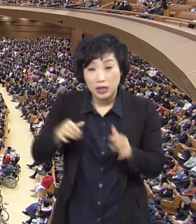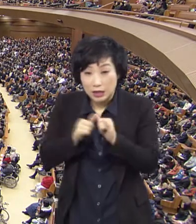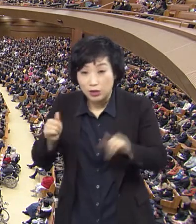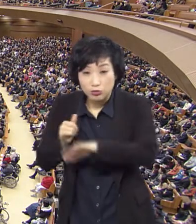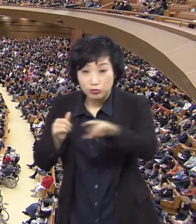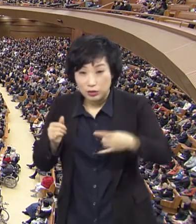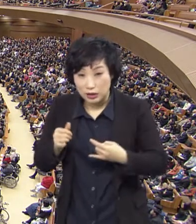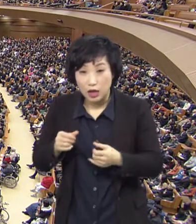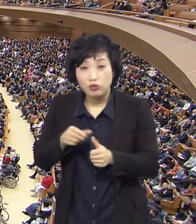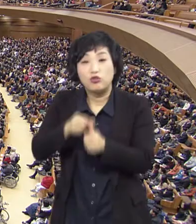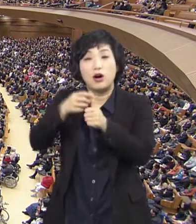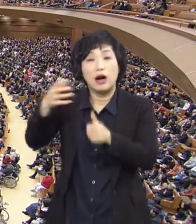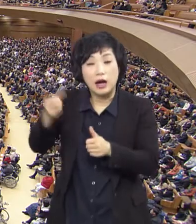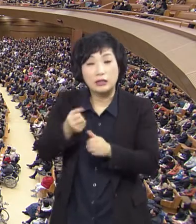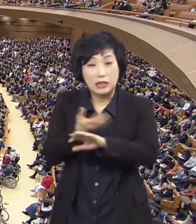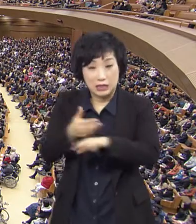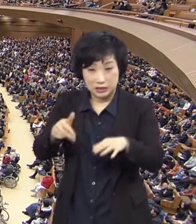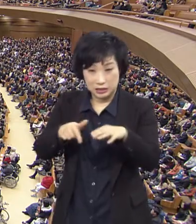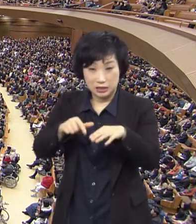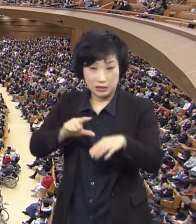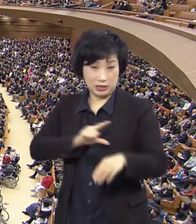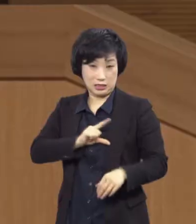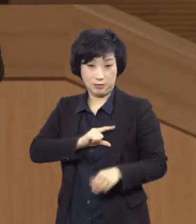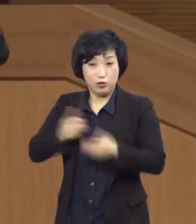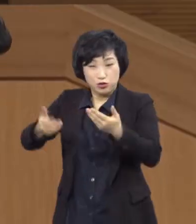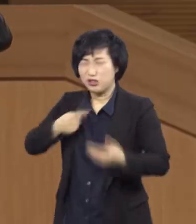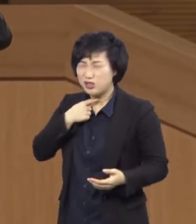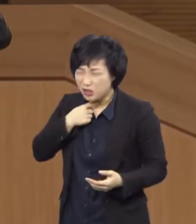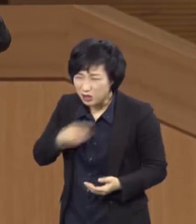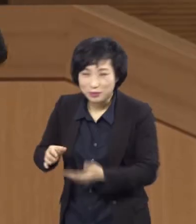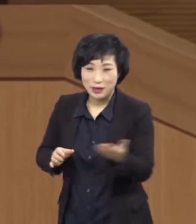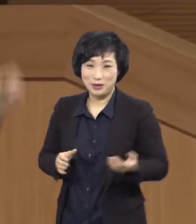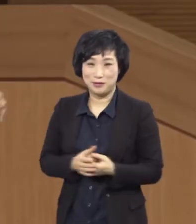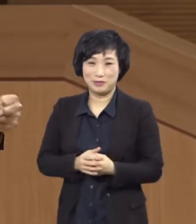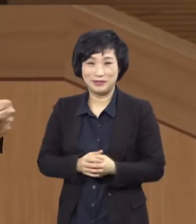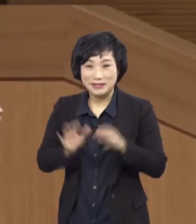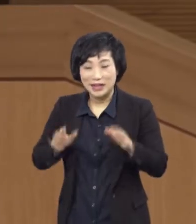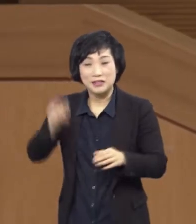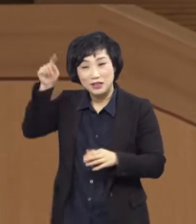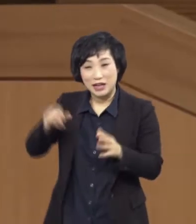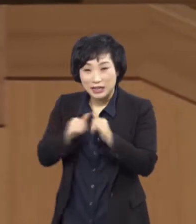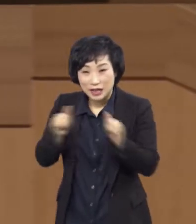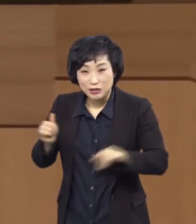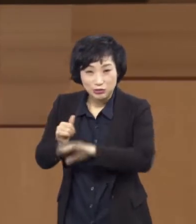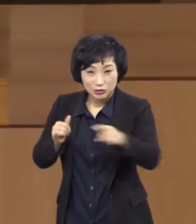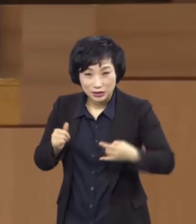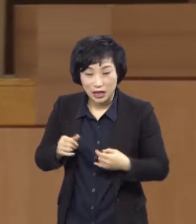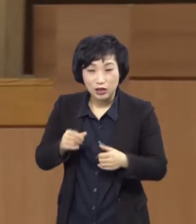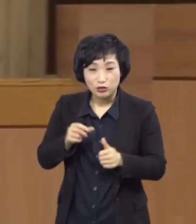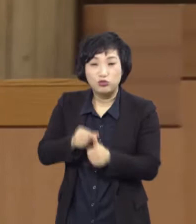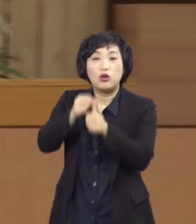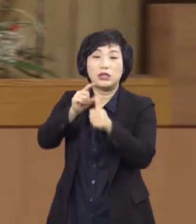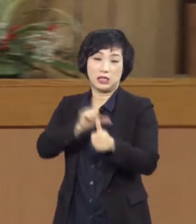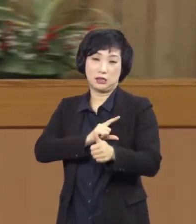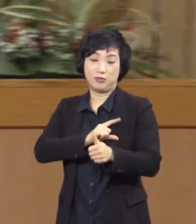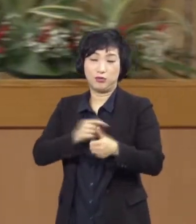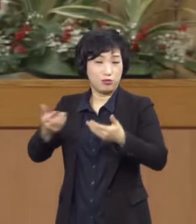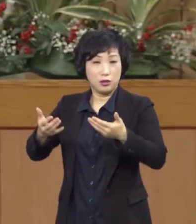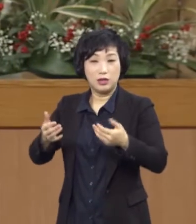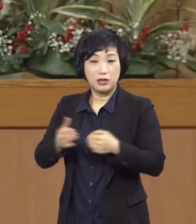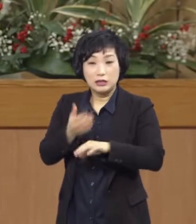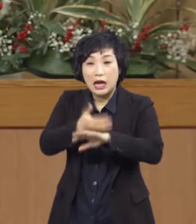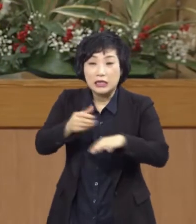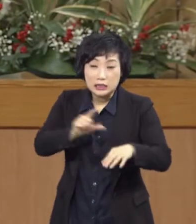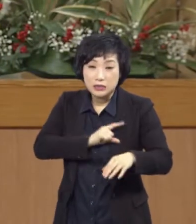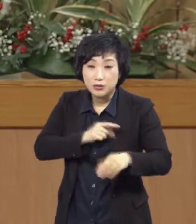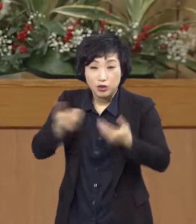다른 이름을 우리에게 주신 일이 없음이니라 하였더라. 자, 천하 인간의 구원받을 다른 이름을 우리에게 준 사실이 없다.